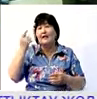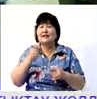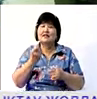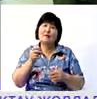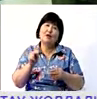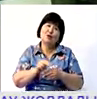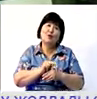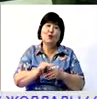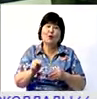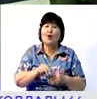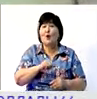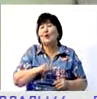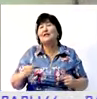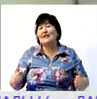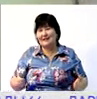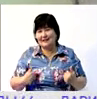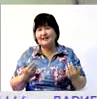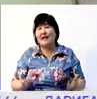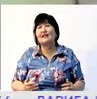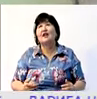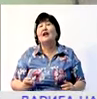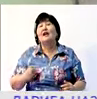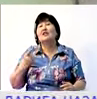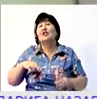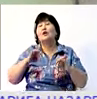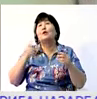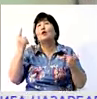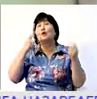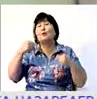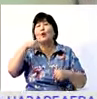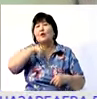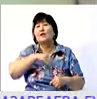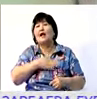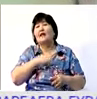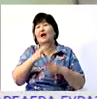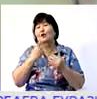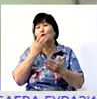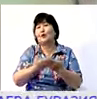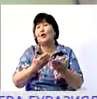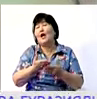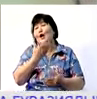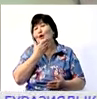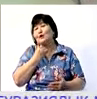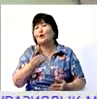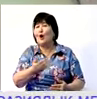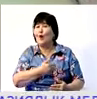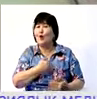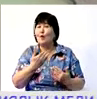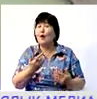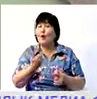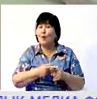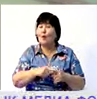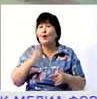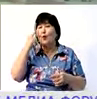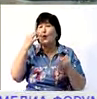шамалы жөндеуге өзі тырысады. Шебердің туындылары оның ішкі жан дүниесінің көрінісі, сұлулыққа құмарлығы, ой